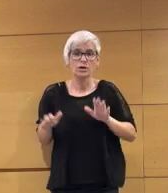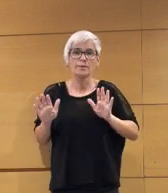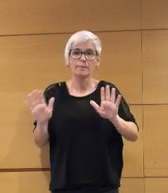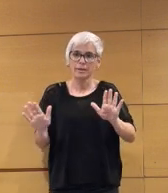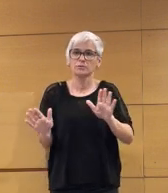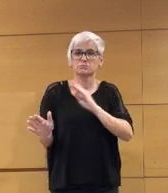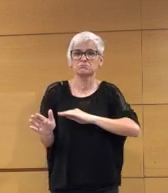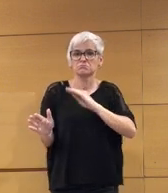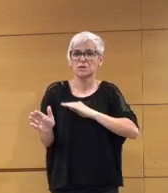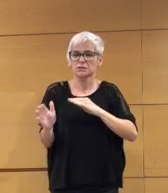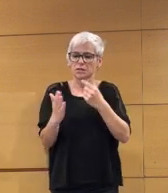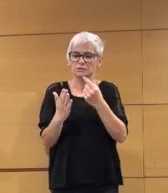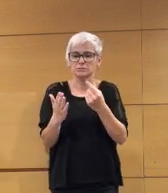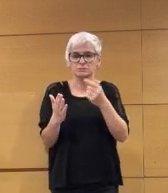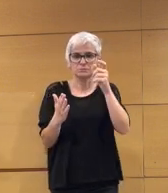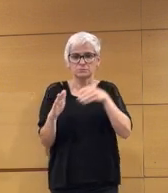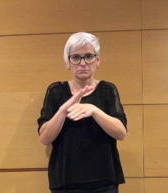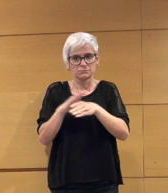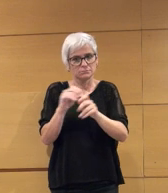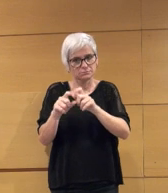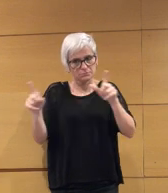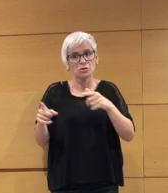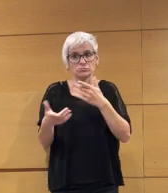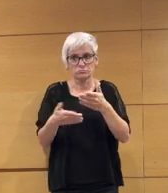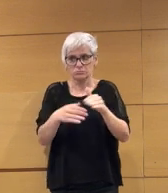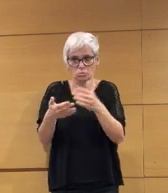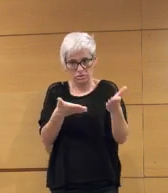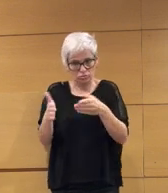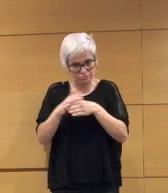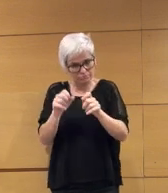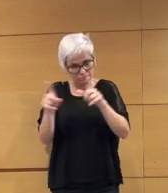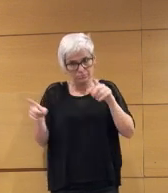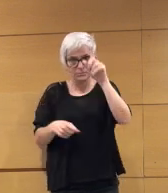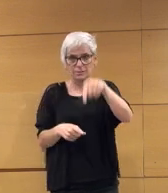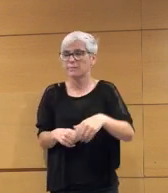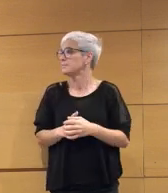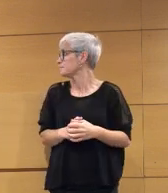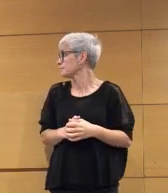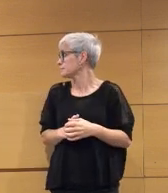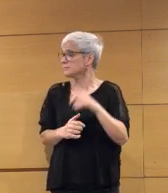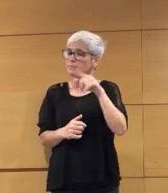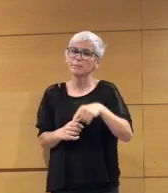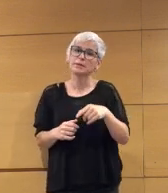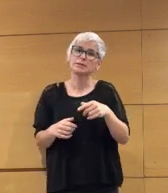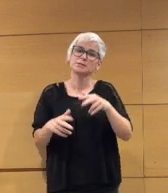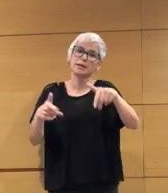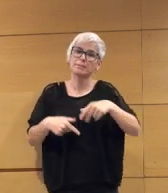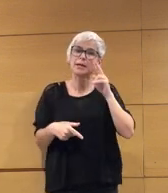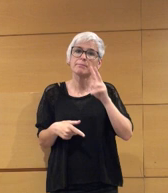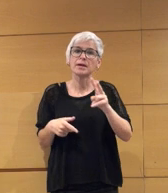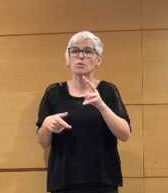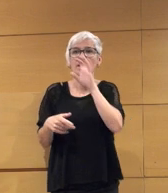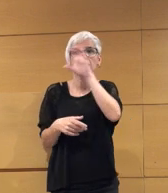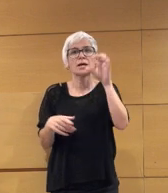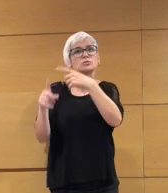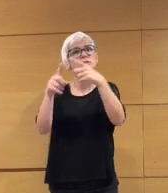força entrades i, per tant, també us convido a mirar-ho. I tenim un accessòmetre que ens permet visualitzar com estan els diversos països